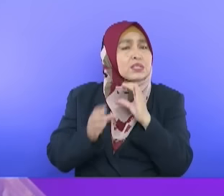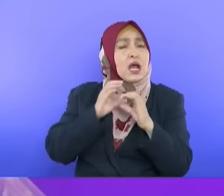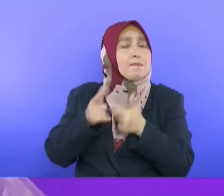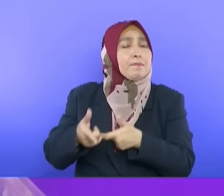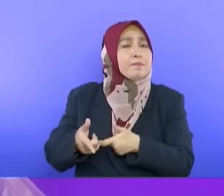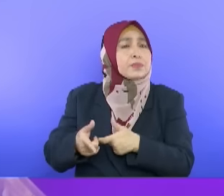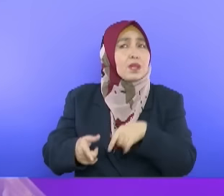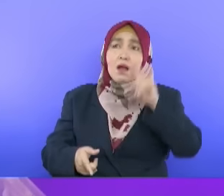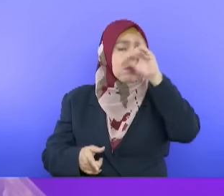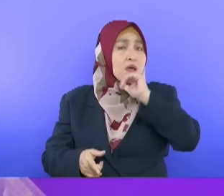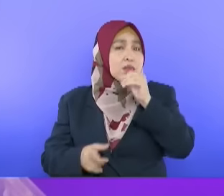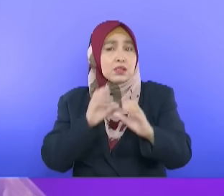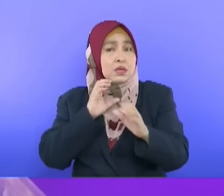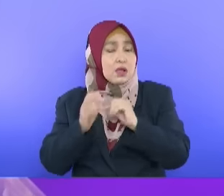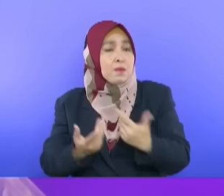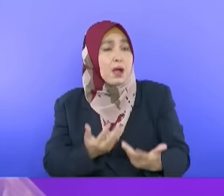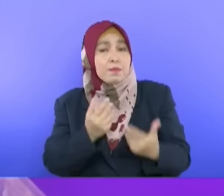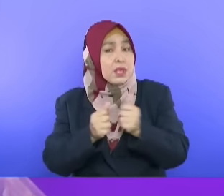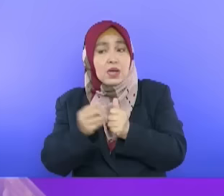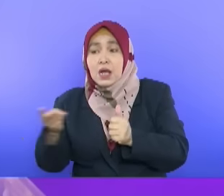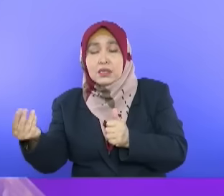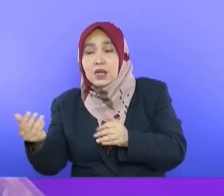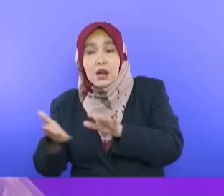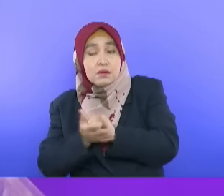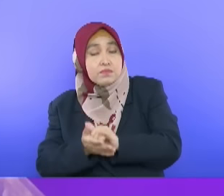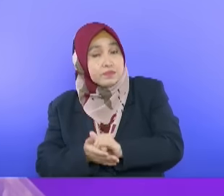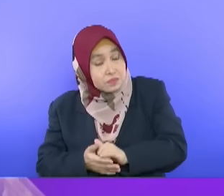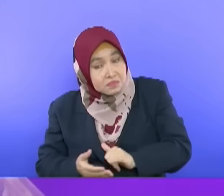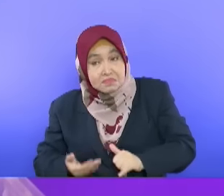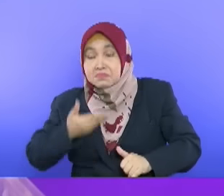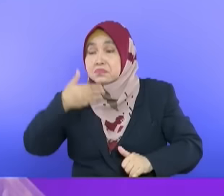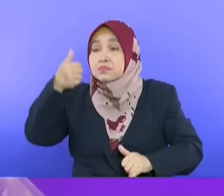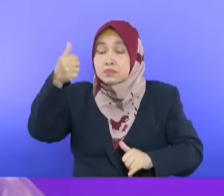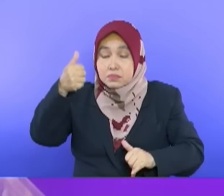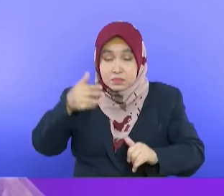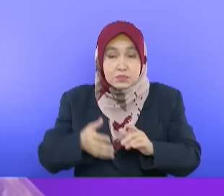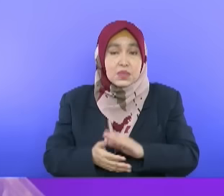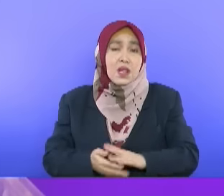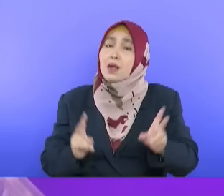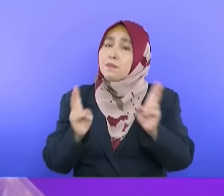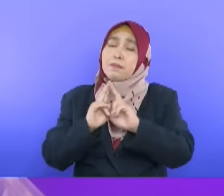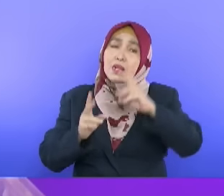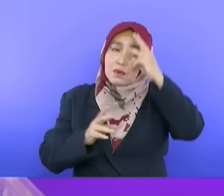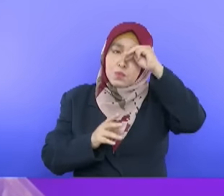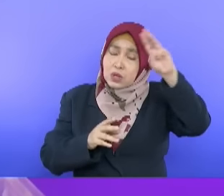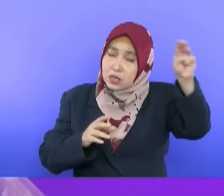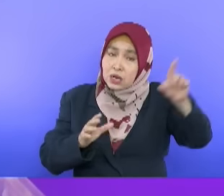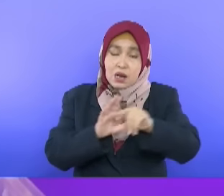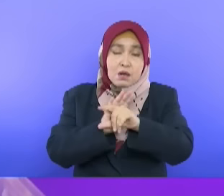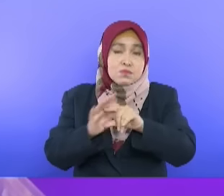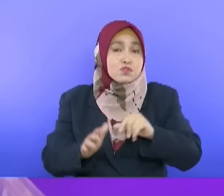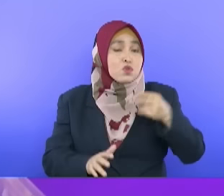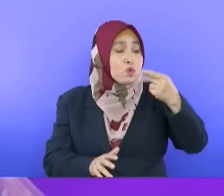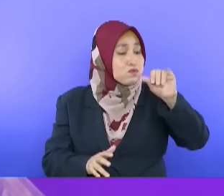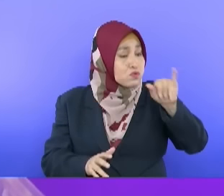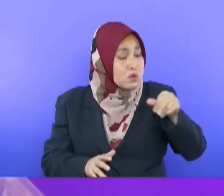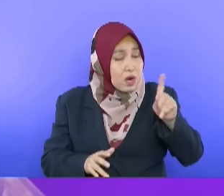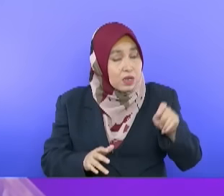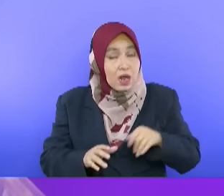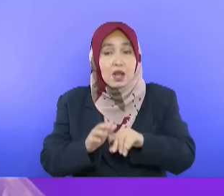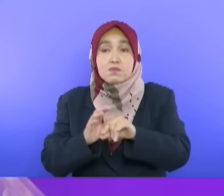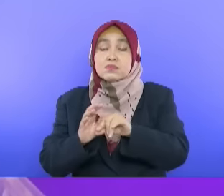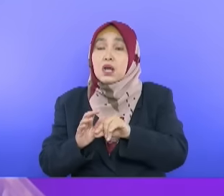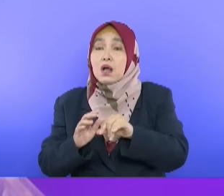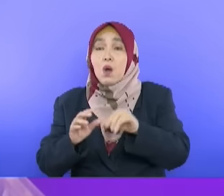dan Allah tak cakap pun api dengan tanah itu lebih bagus yang paling paling mulia dalam surah al-hujurat ayat 13 itu adalah